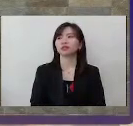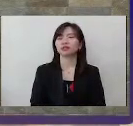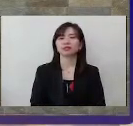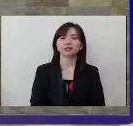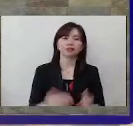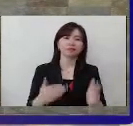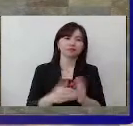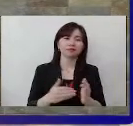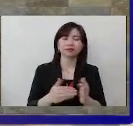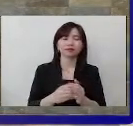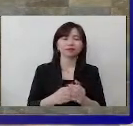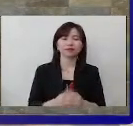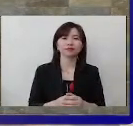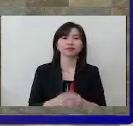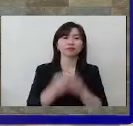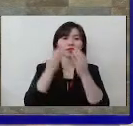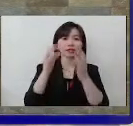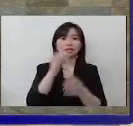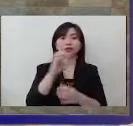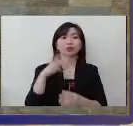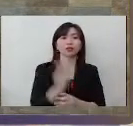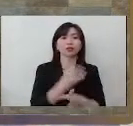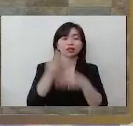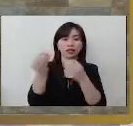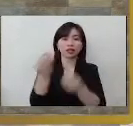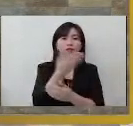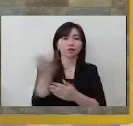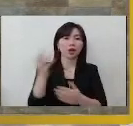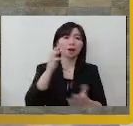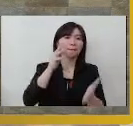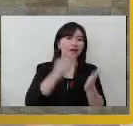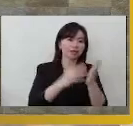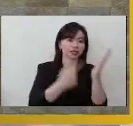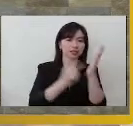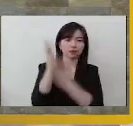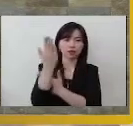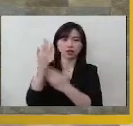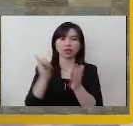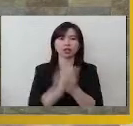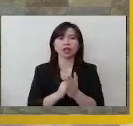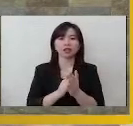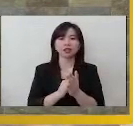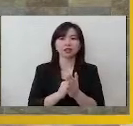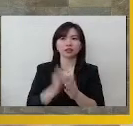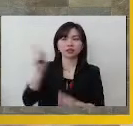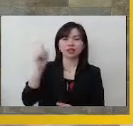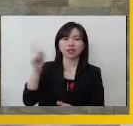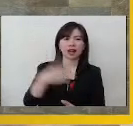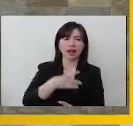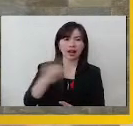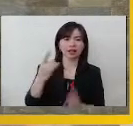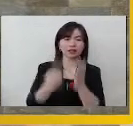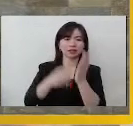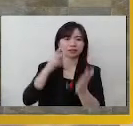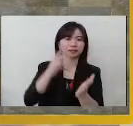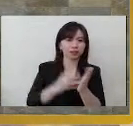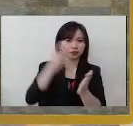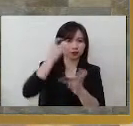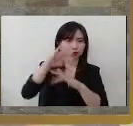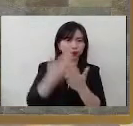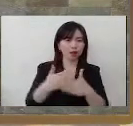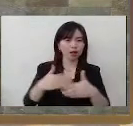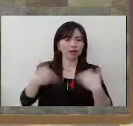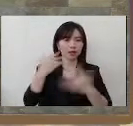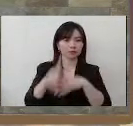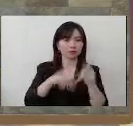kung saan ito po ang isa sa mga paborito ko pong mensahe regarding po sa young people, sapagkat ako po'y